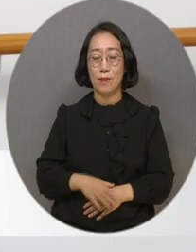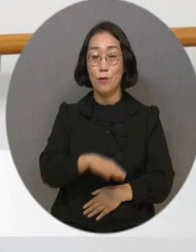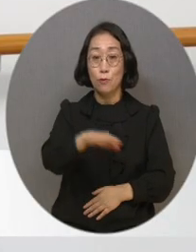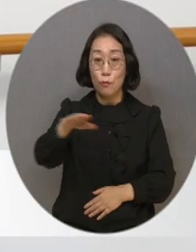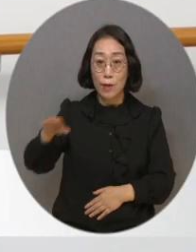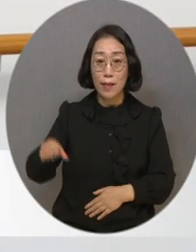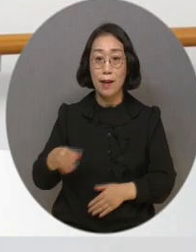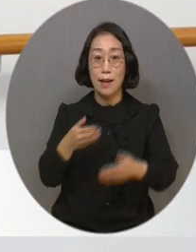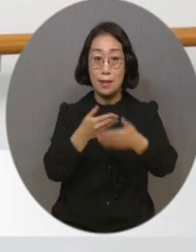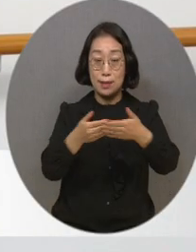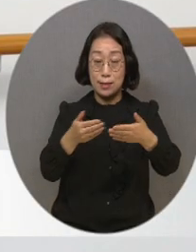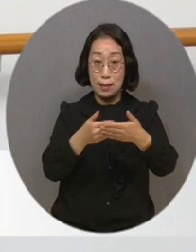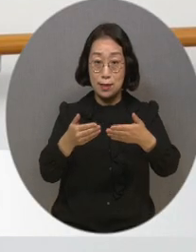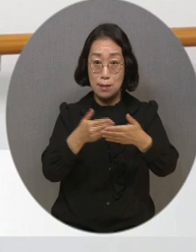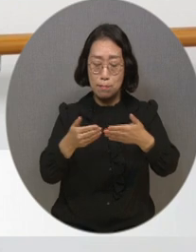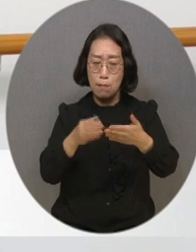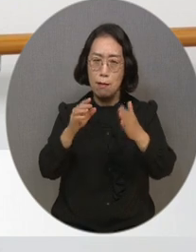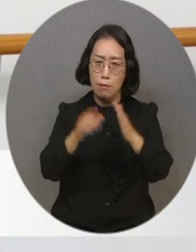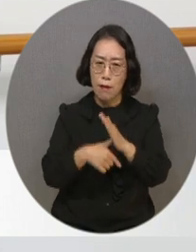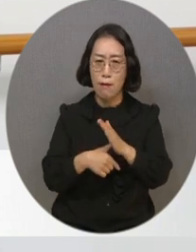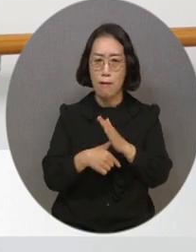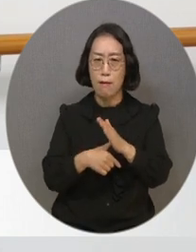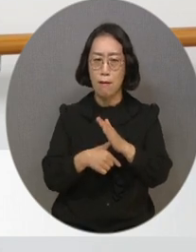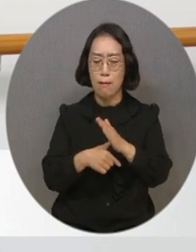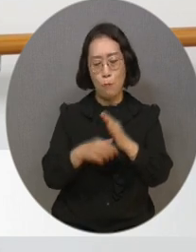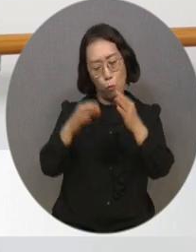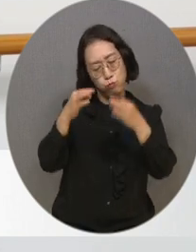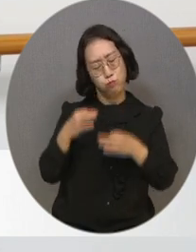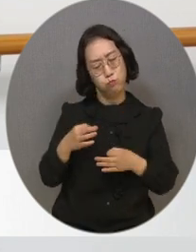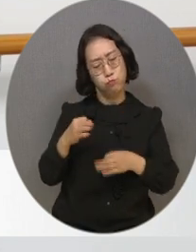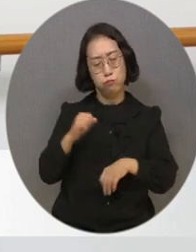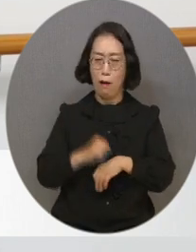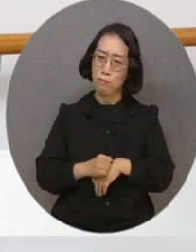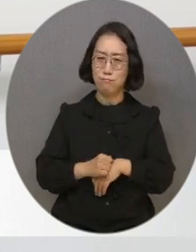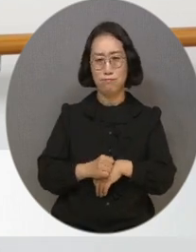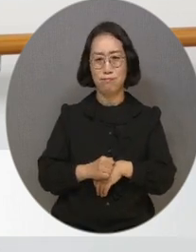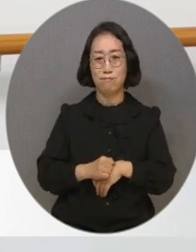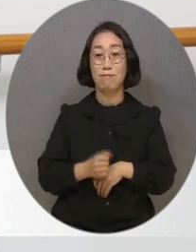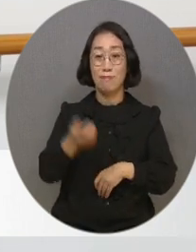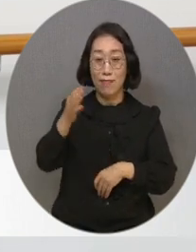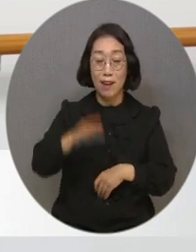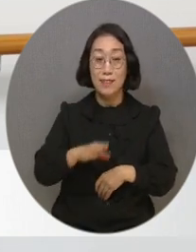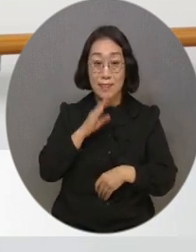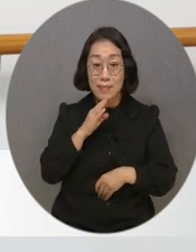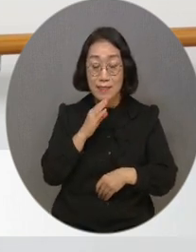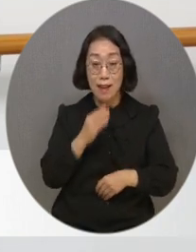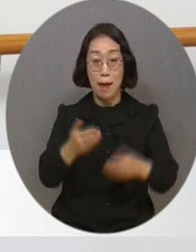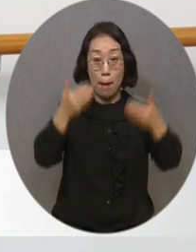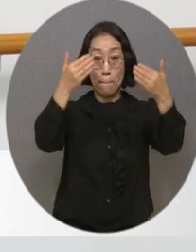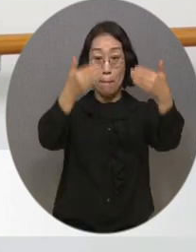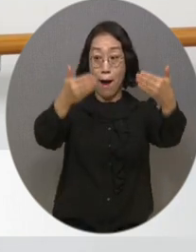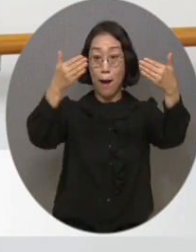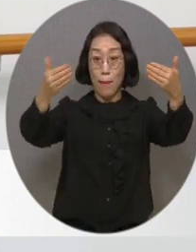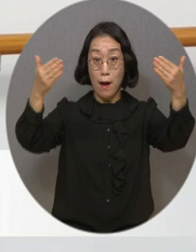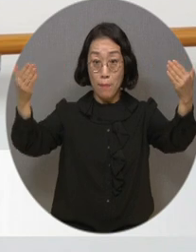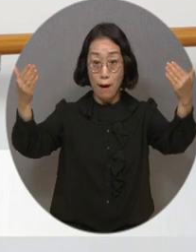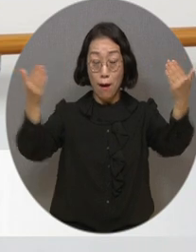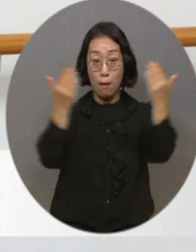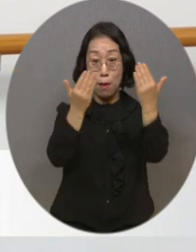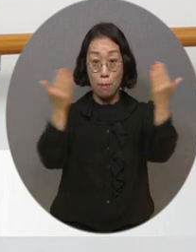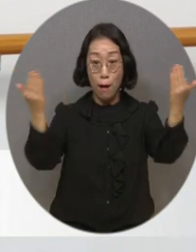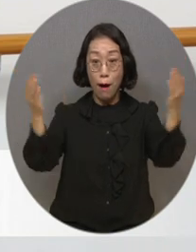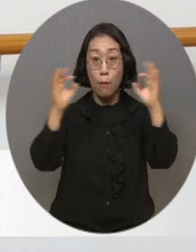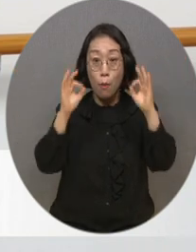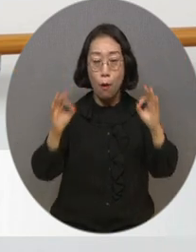저희가 이 작품을 그릴 때는 크게 그렇게 생각을 하지 않았는데 막상 여기 와가지고 이렇게 전시대에 있는 걸